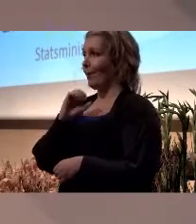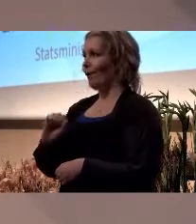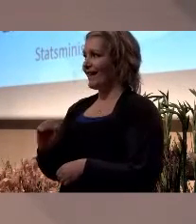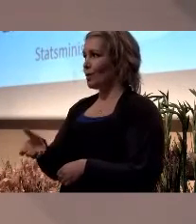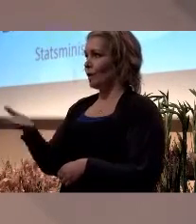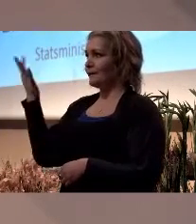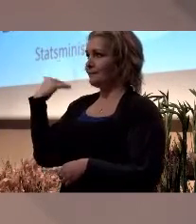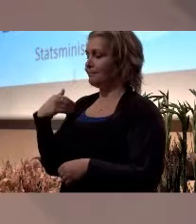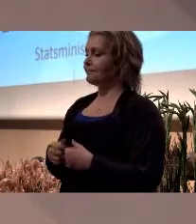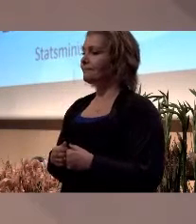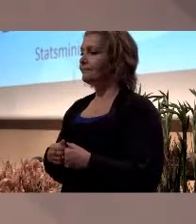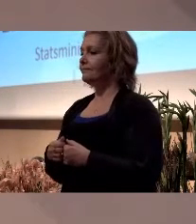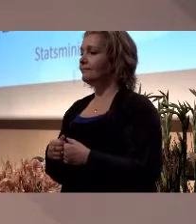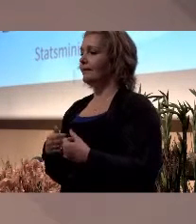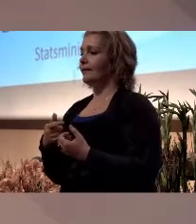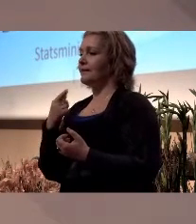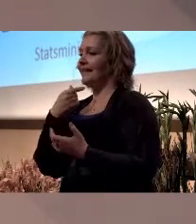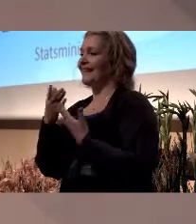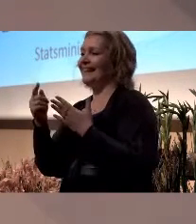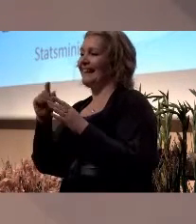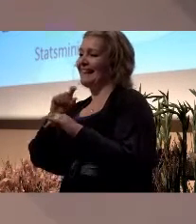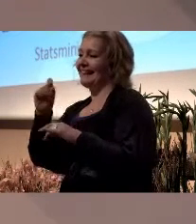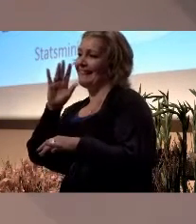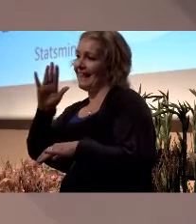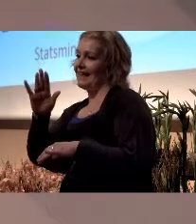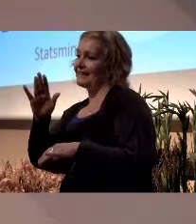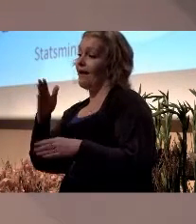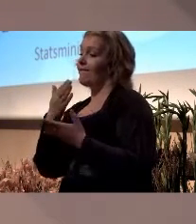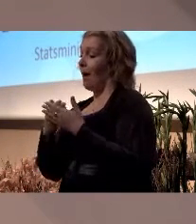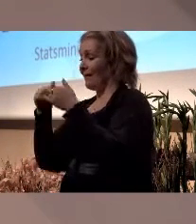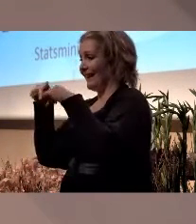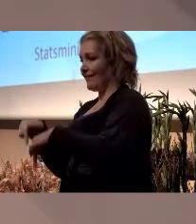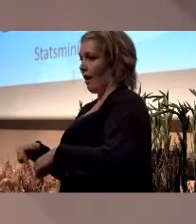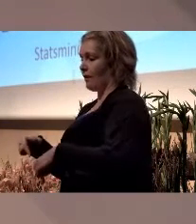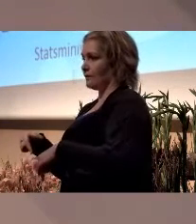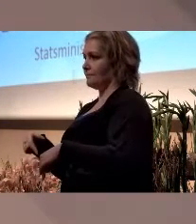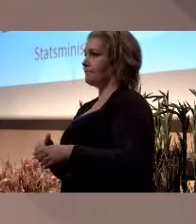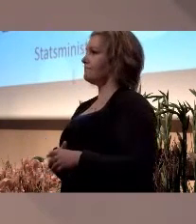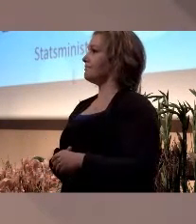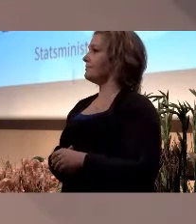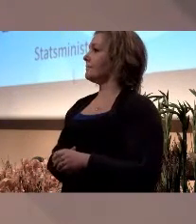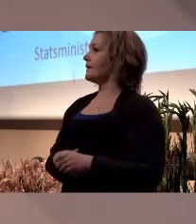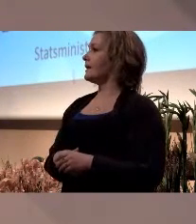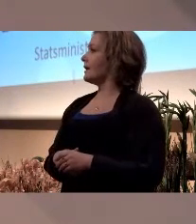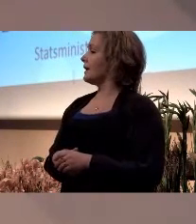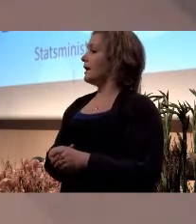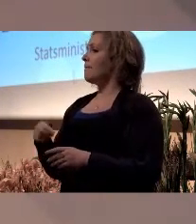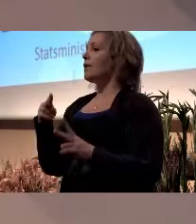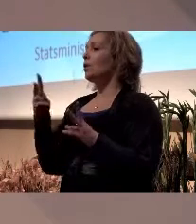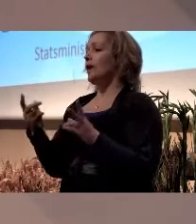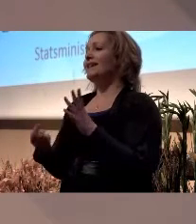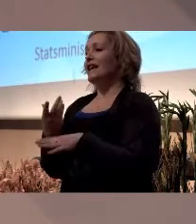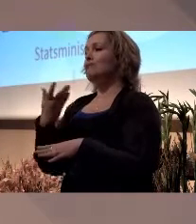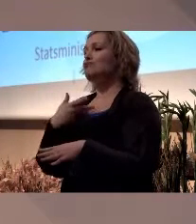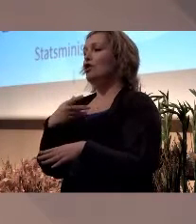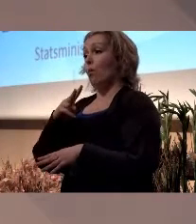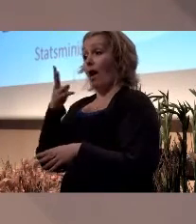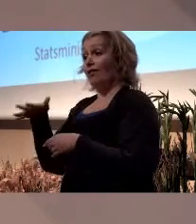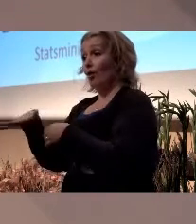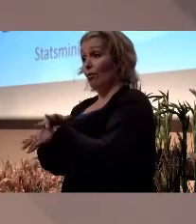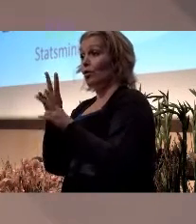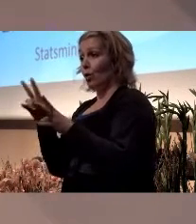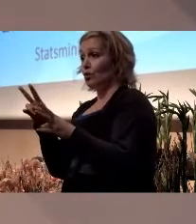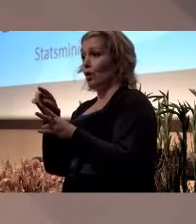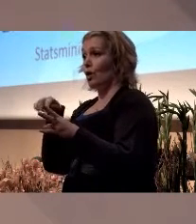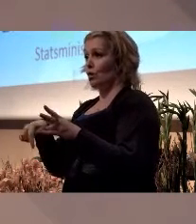professorer uten kjennskap til titlen deres til i dag. Det har jeg lyst til å innrømme. Men det har også skjedd mye på andre områder. Vi